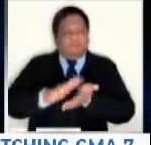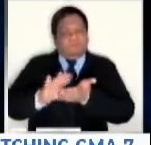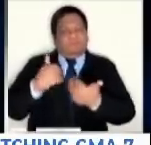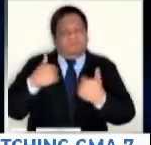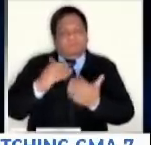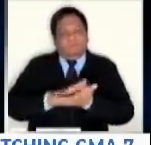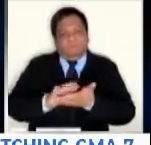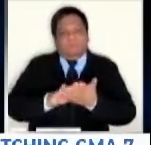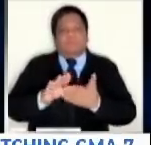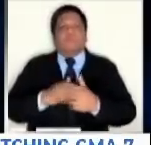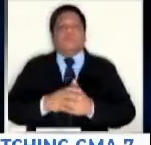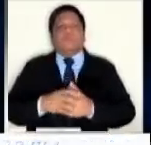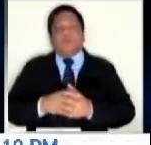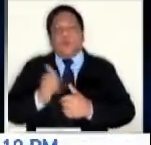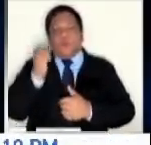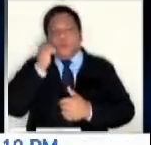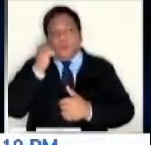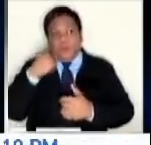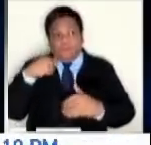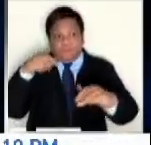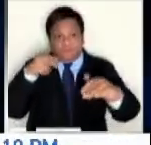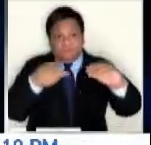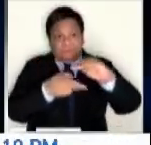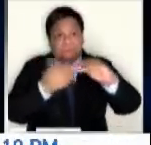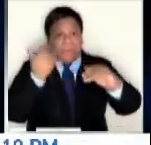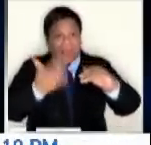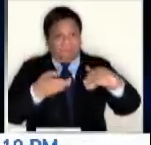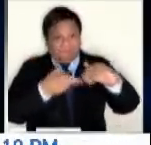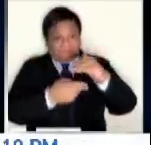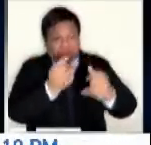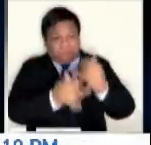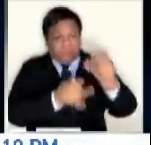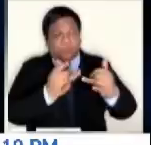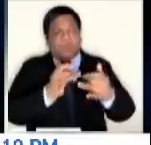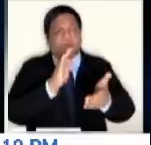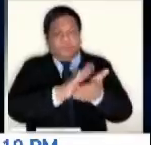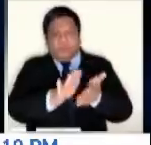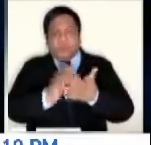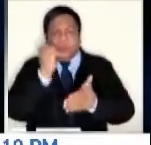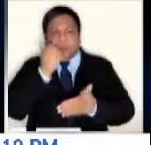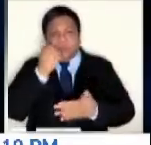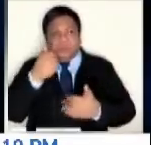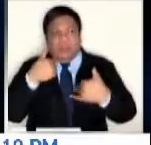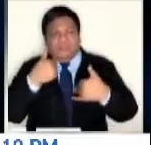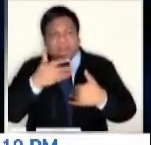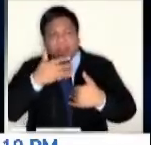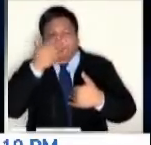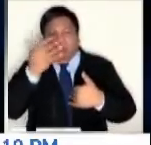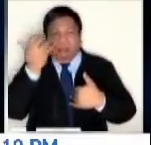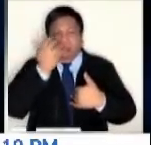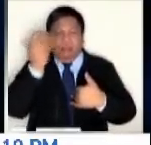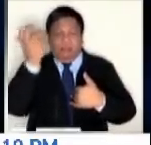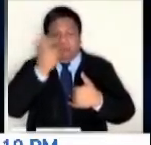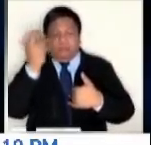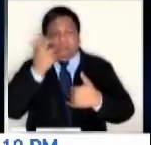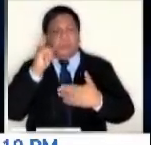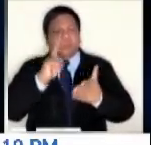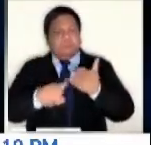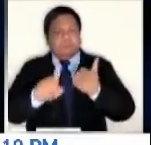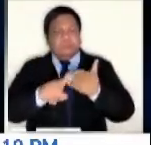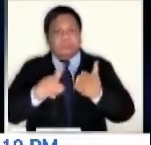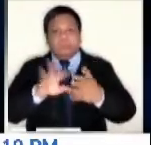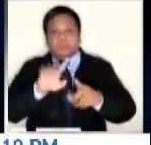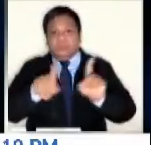yung sinasabi niya ng masangsang na amoy, pa imbestigahan pa rin yan. Pero according to the technician, ang tao o